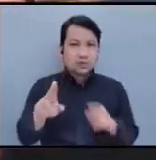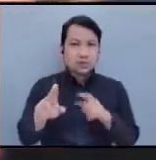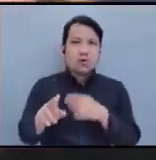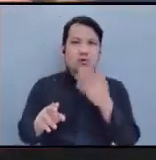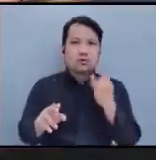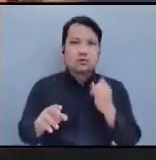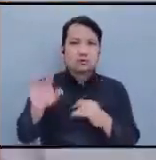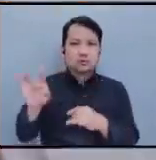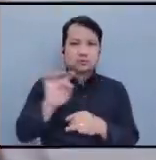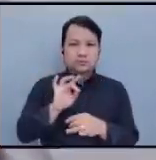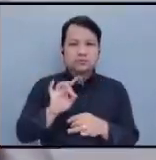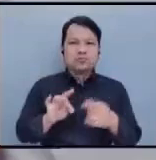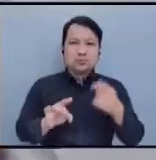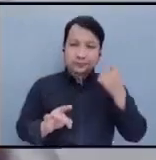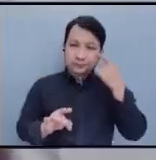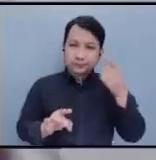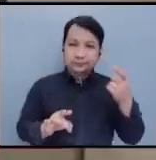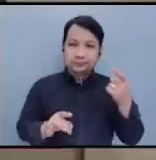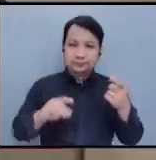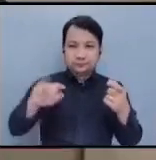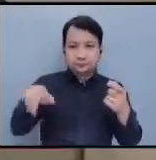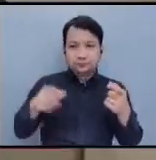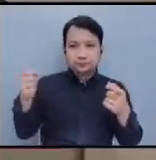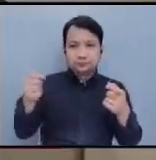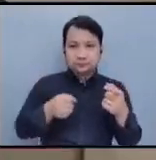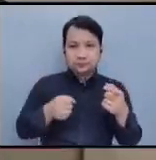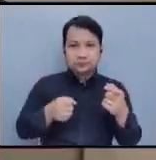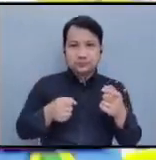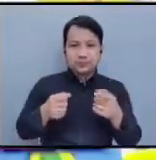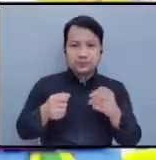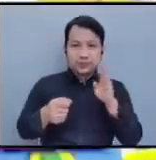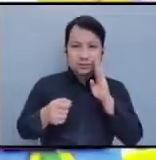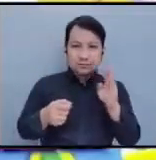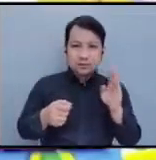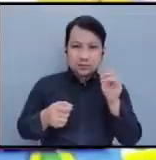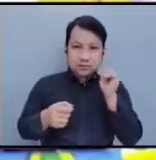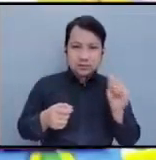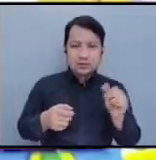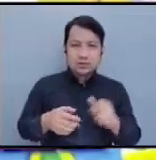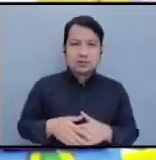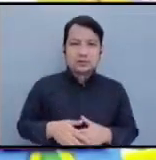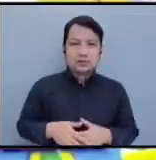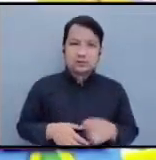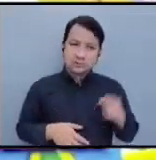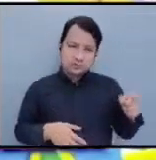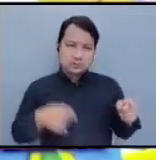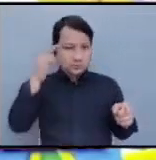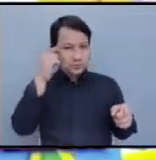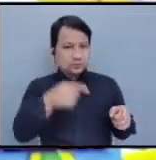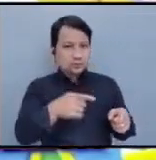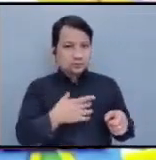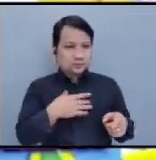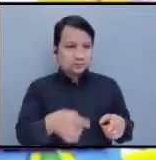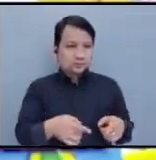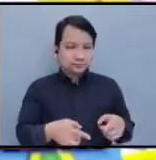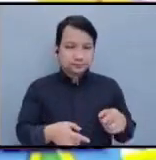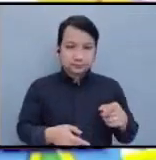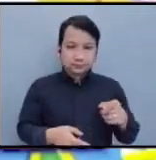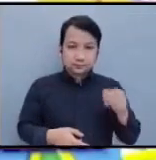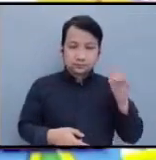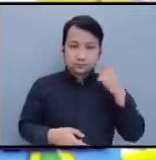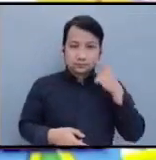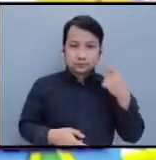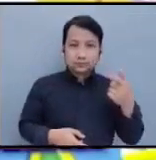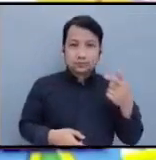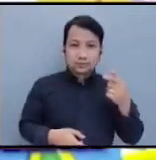ni Gerald Anderson si Julia Barreto kesa kay Bea Alonzo. Bakit sa tingin mo mas gusto na ni Gerald si Julia kesa mas kay Bea?